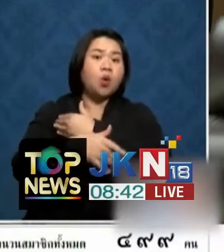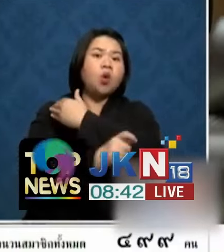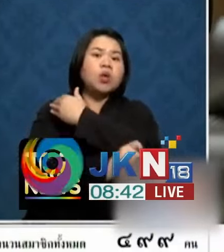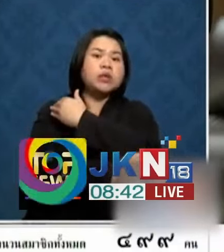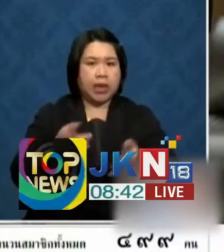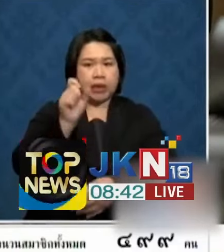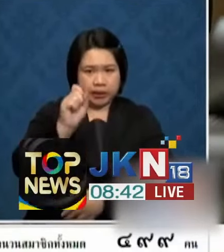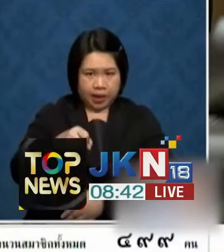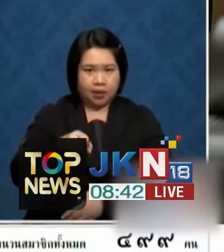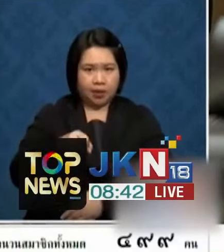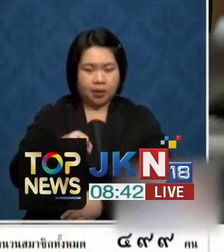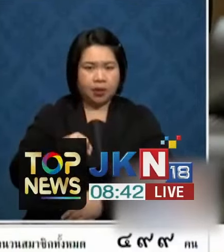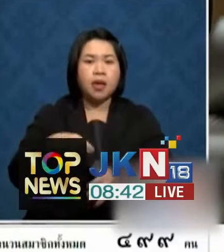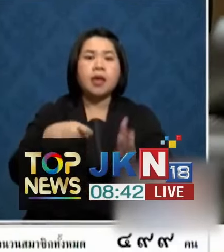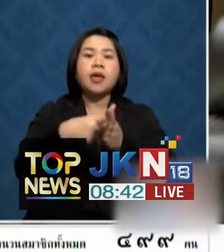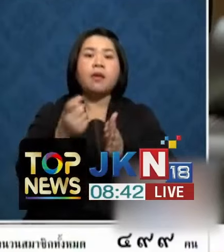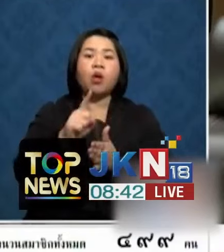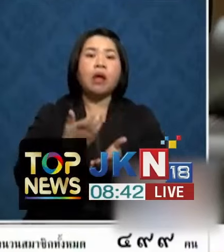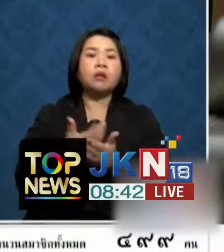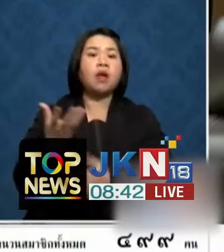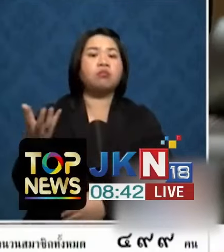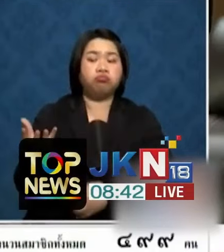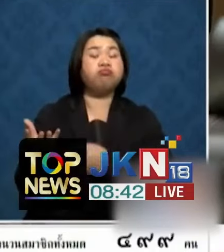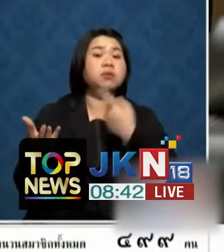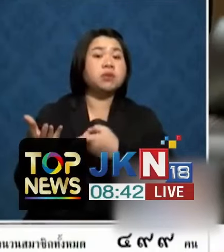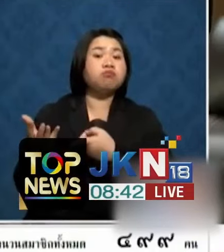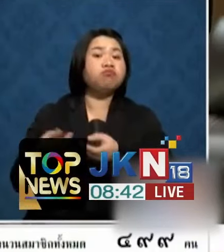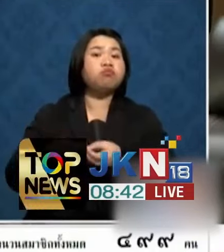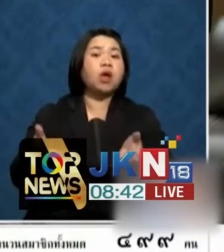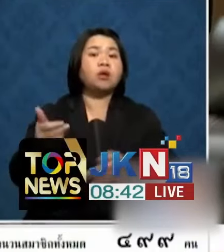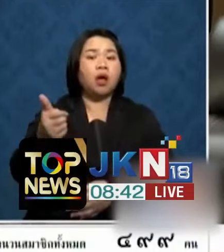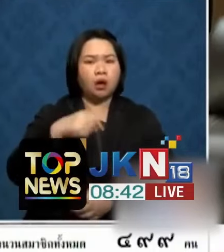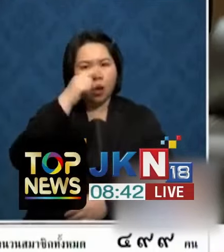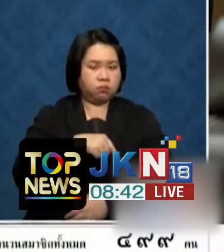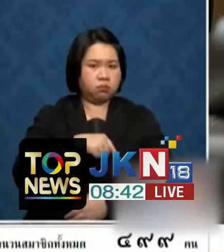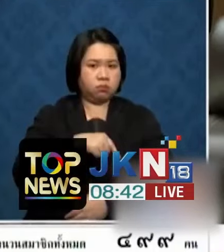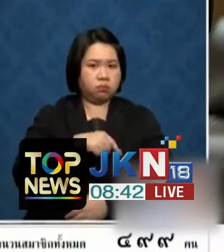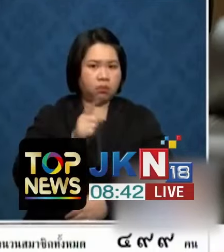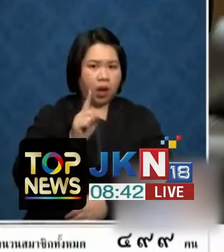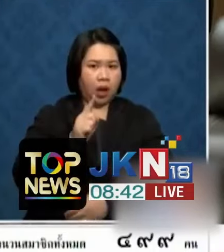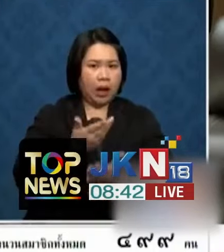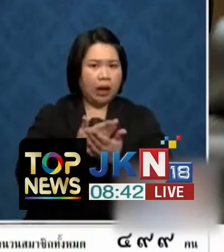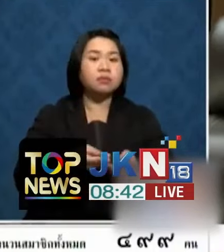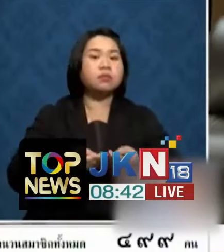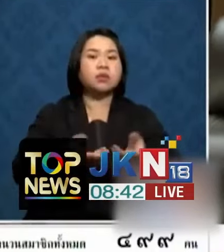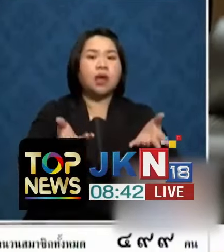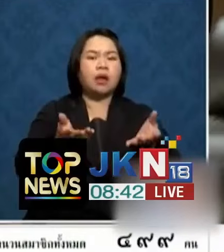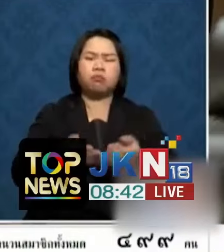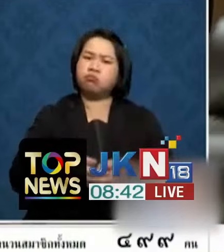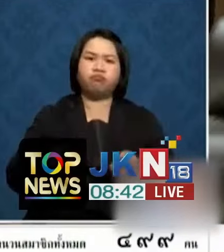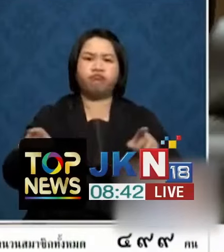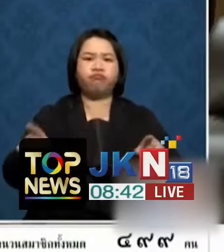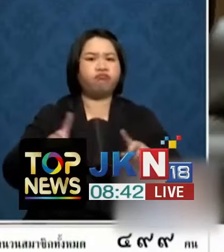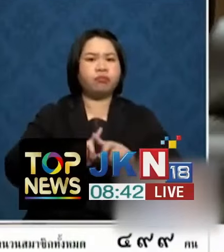วนหนึ่งของเงิน 450,000 ล้านบาทซึ่งมีคนในรัฐบาลอ้างว่าเราก็ทำเหมือนสิงคโปร์สิงคโปร์ก็แ